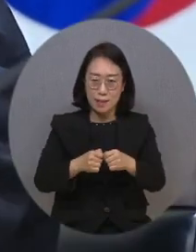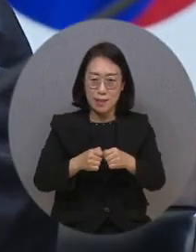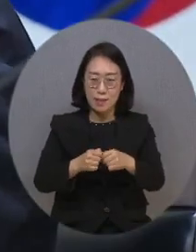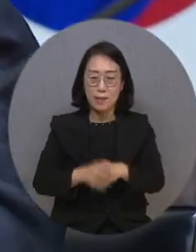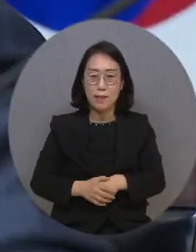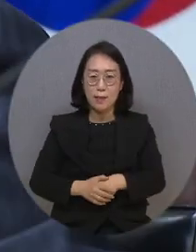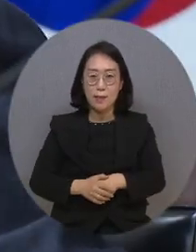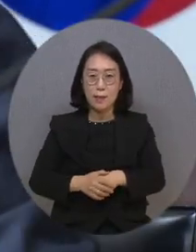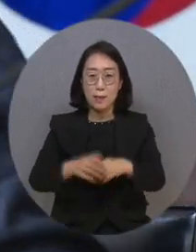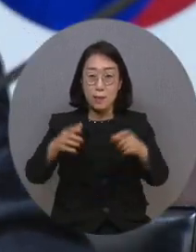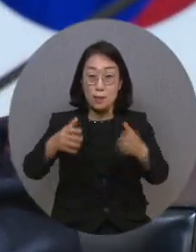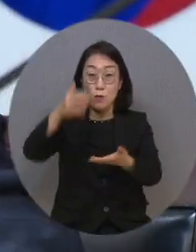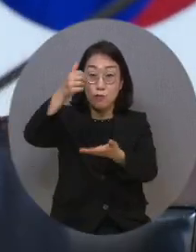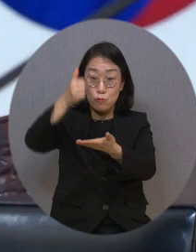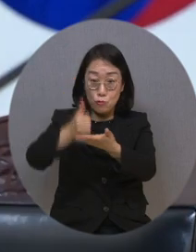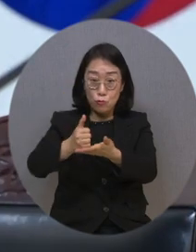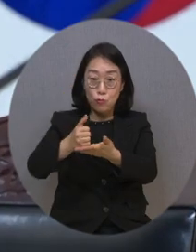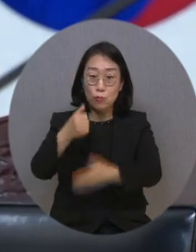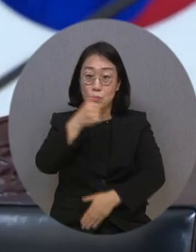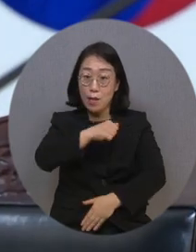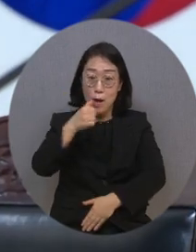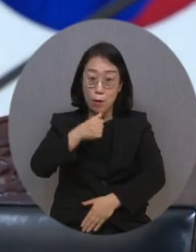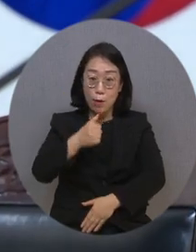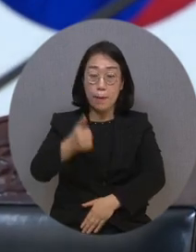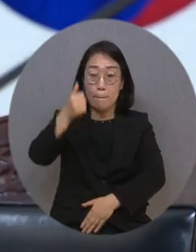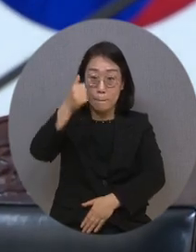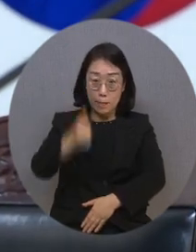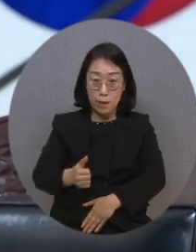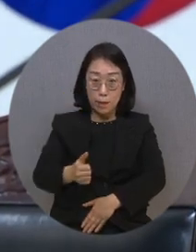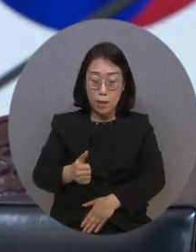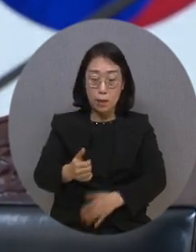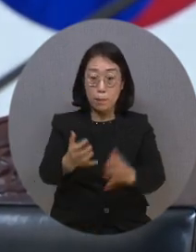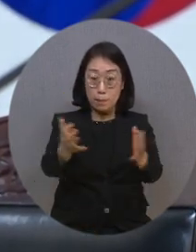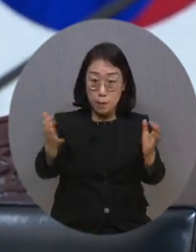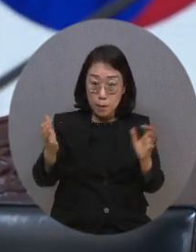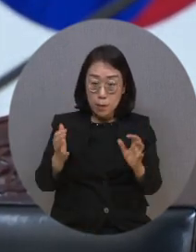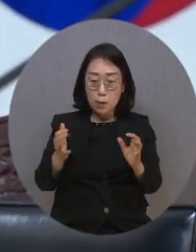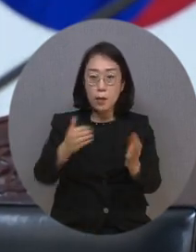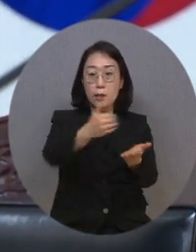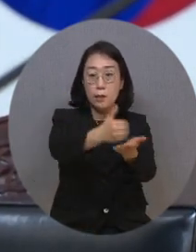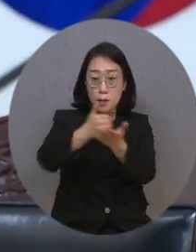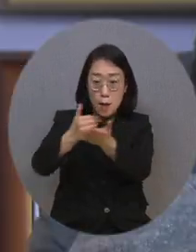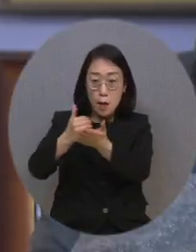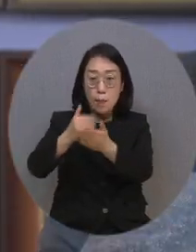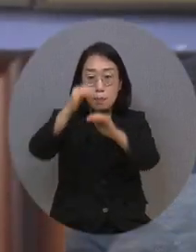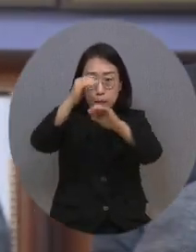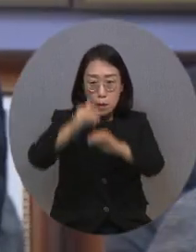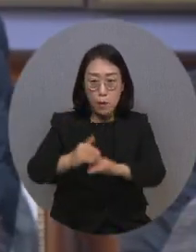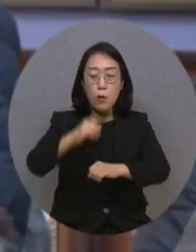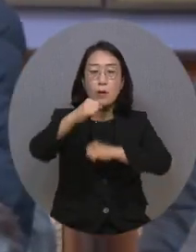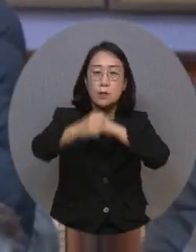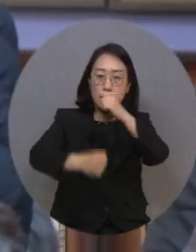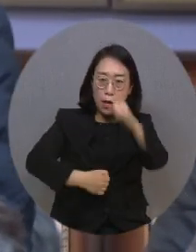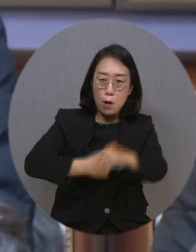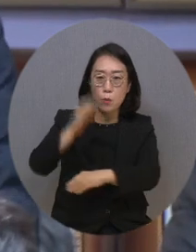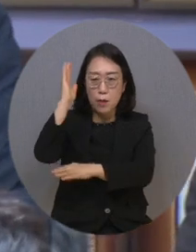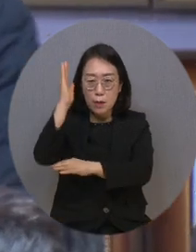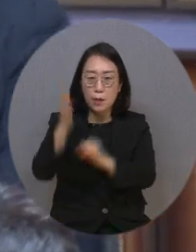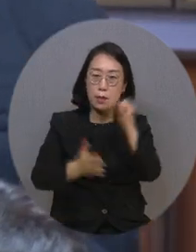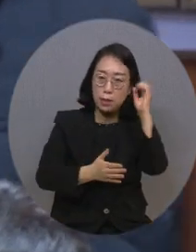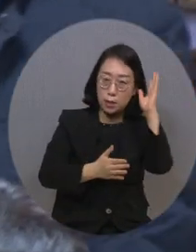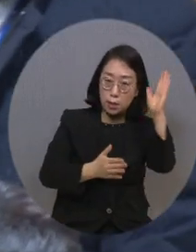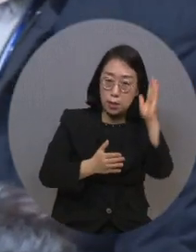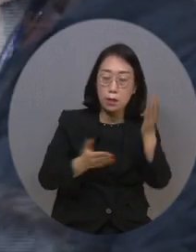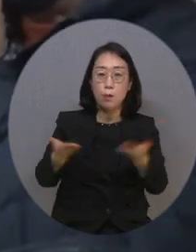공현민 군수가 직접 토론을 주재하며 지역주민이 제한한 지역발전 전략에 대해 자유롭게 의견을 나누는